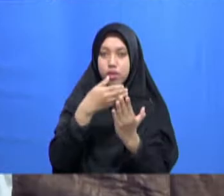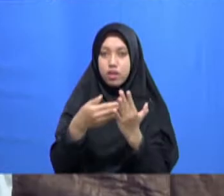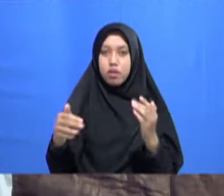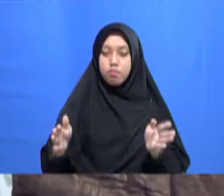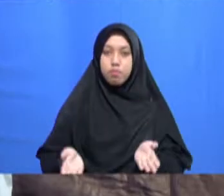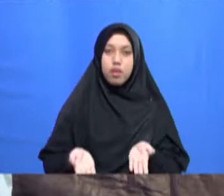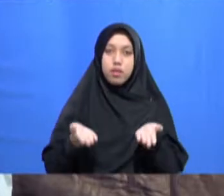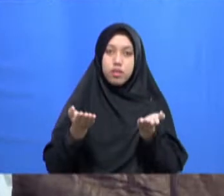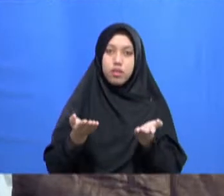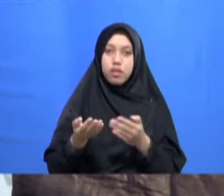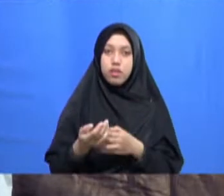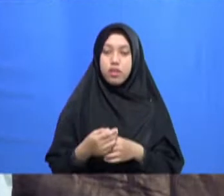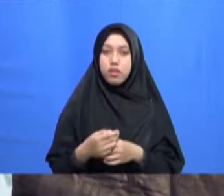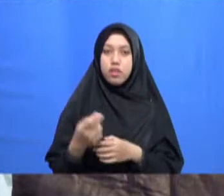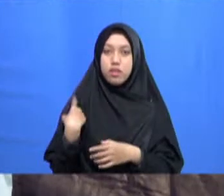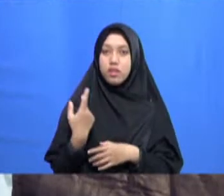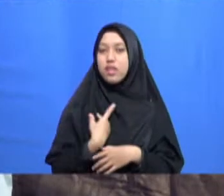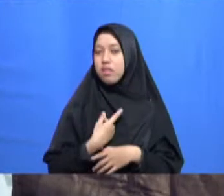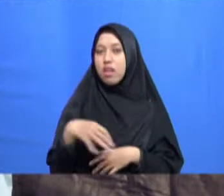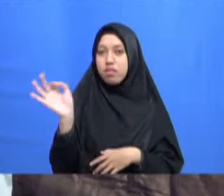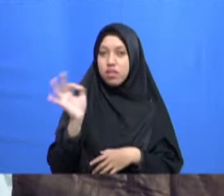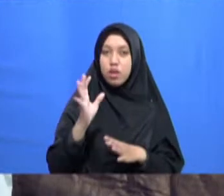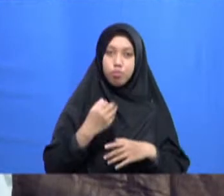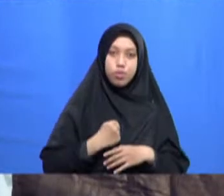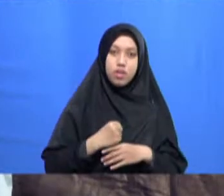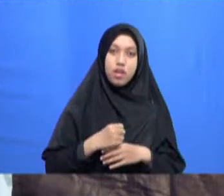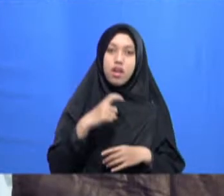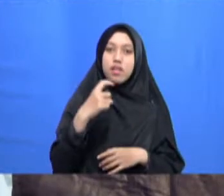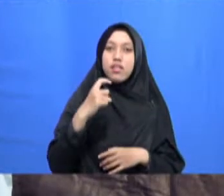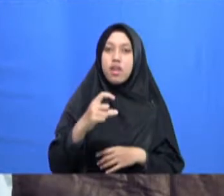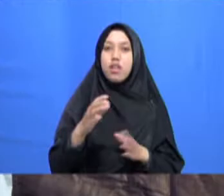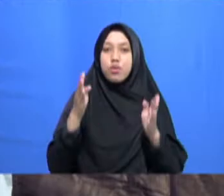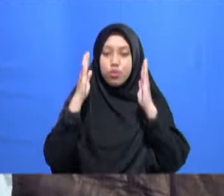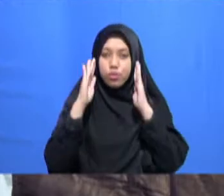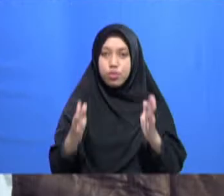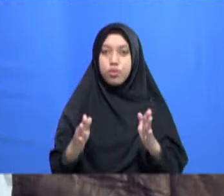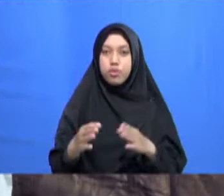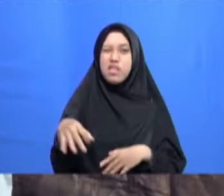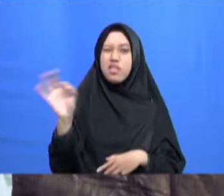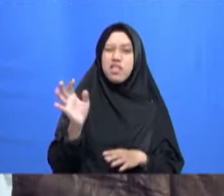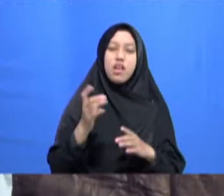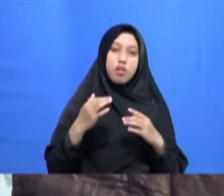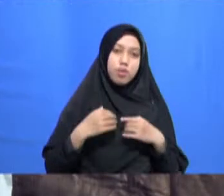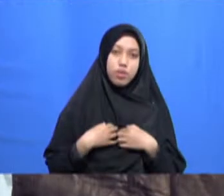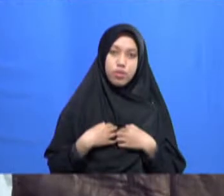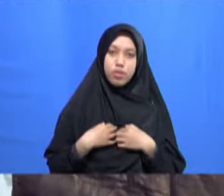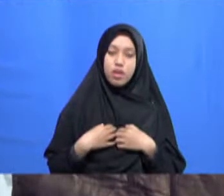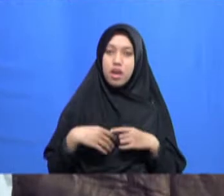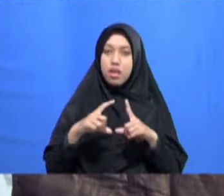Kita tidak membutuhkan strategi khusus, tidak perlu strategi tertentu.